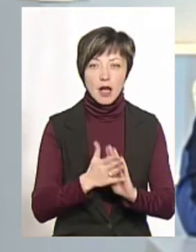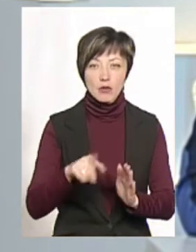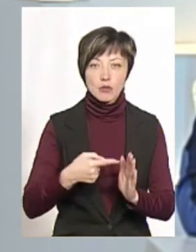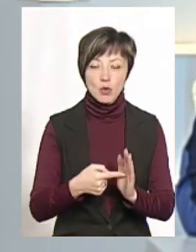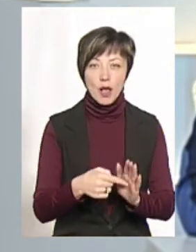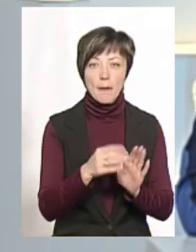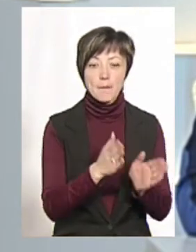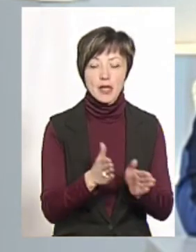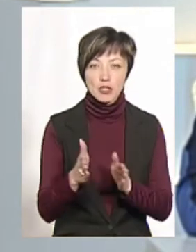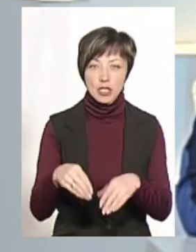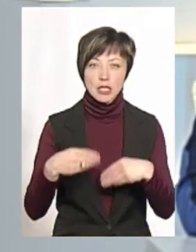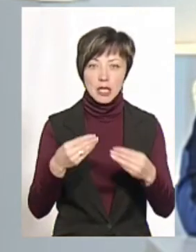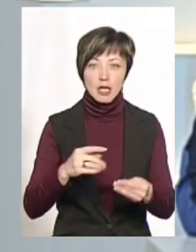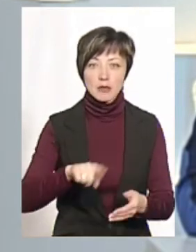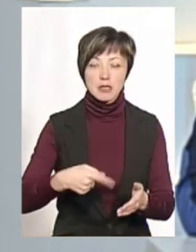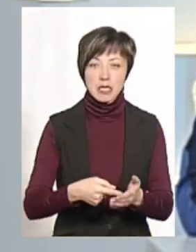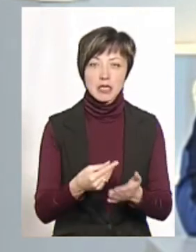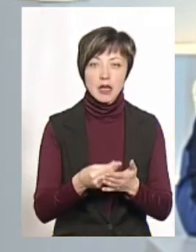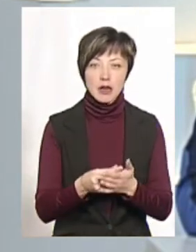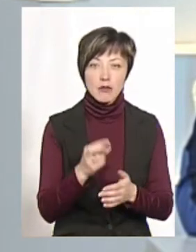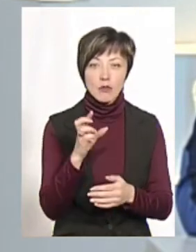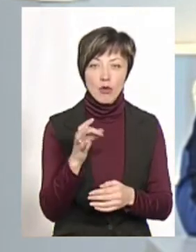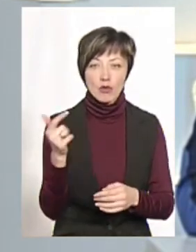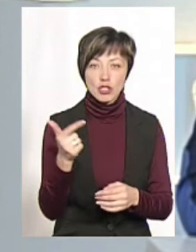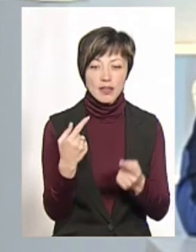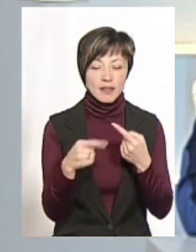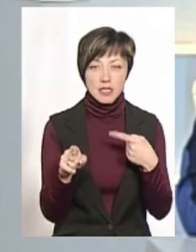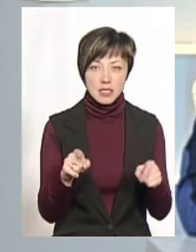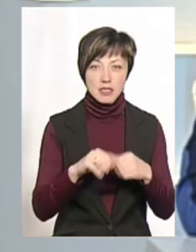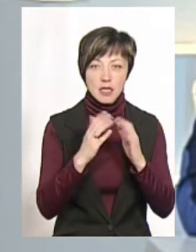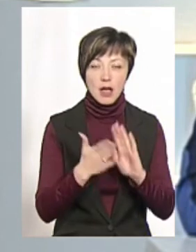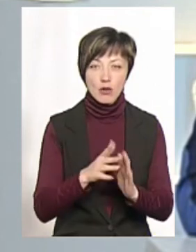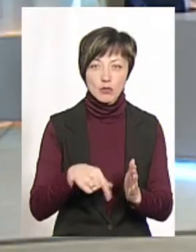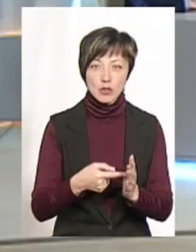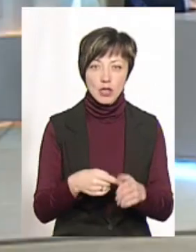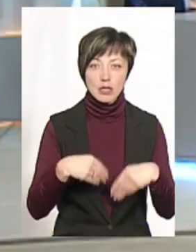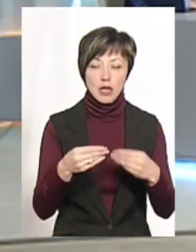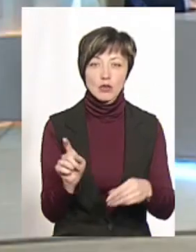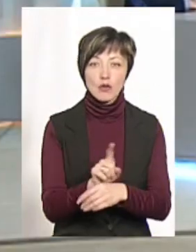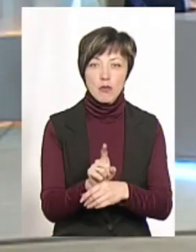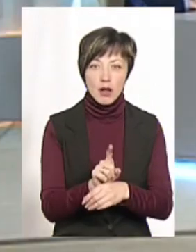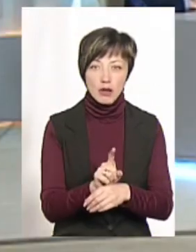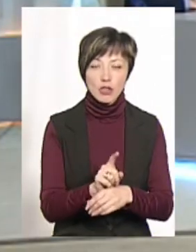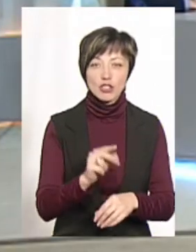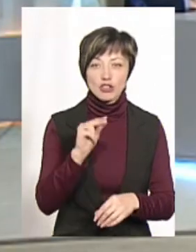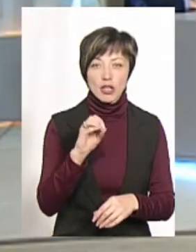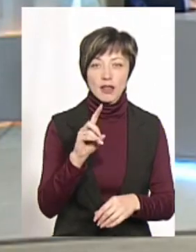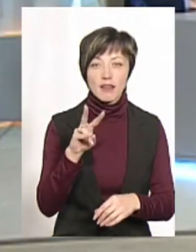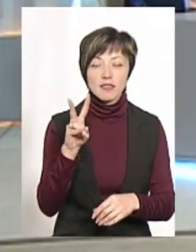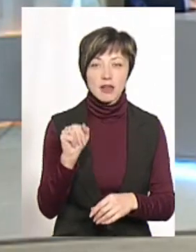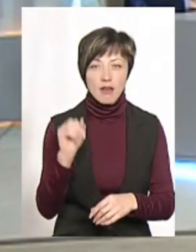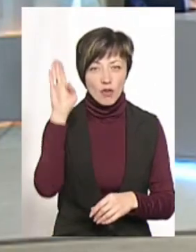загальноміської мережі, дати загальноміський тариф, бо тариф в Гречанах відрізняється від загальноміської, дати нормальну чернелівську воду.